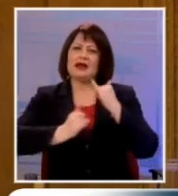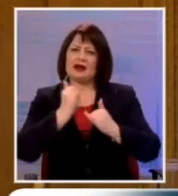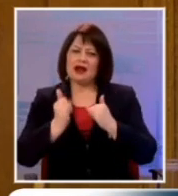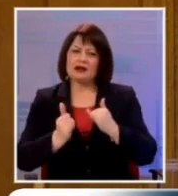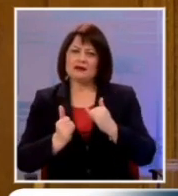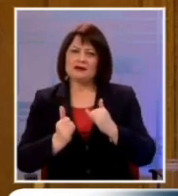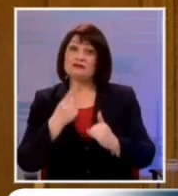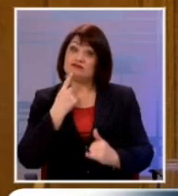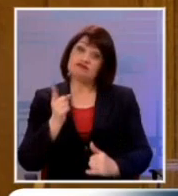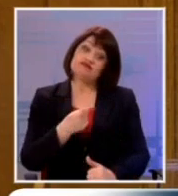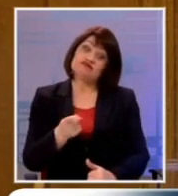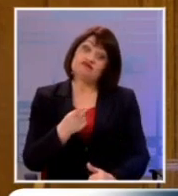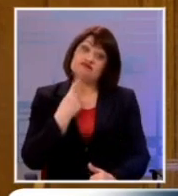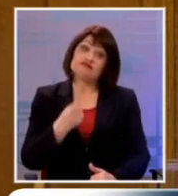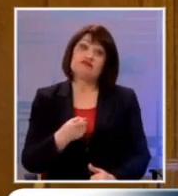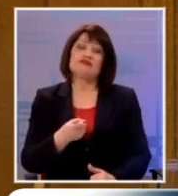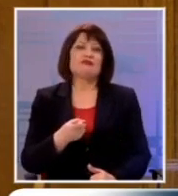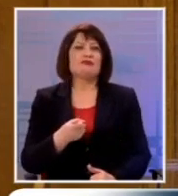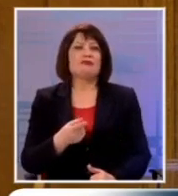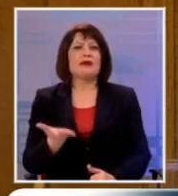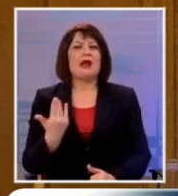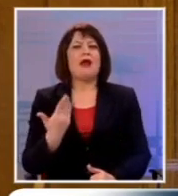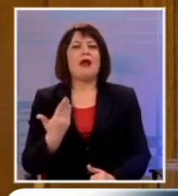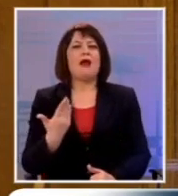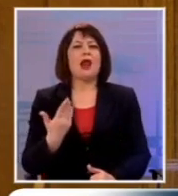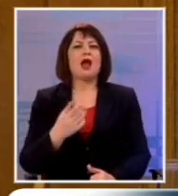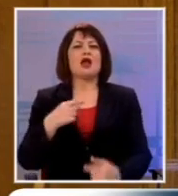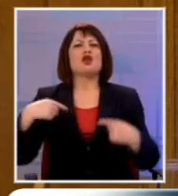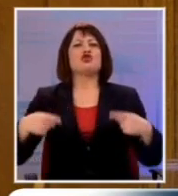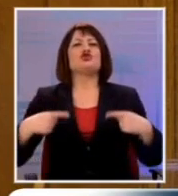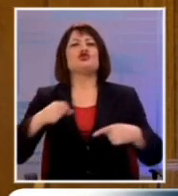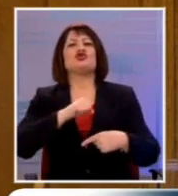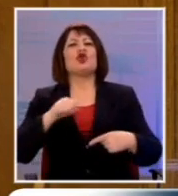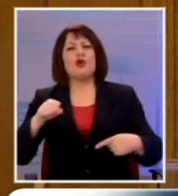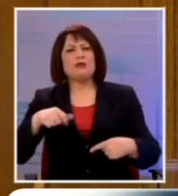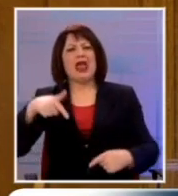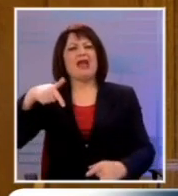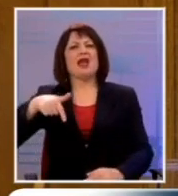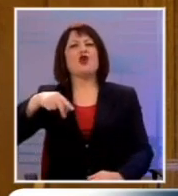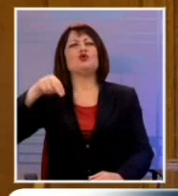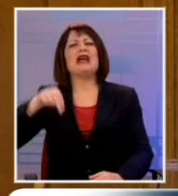δικτύωσης προτρέπουν γερά γερούν και Σόιμπλε πάτα του στο λαρίγκι.